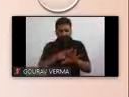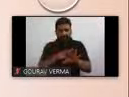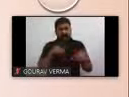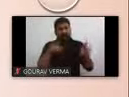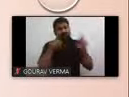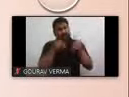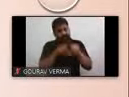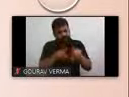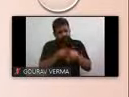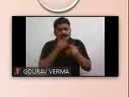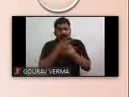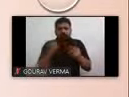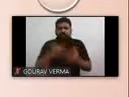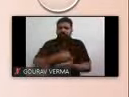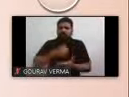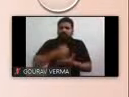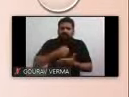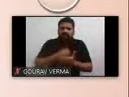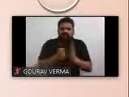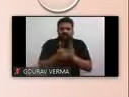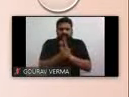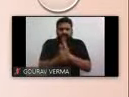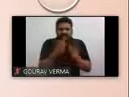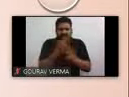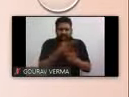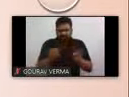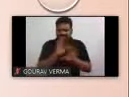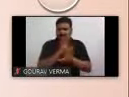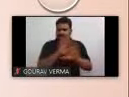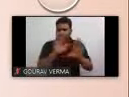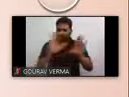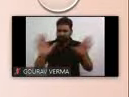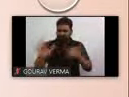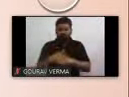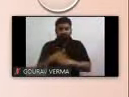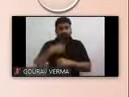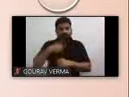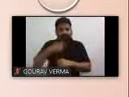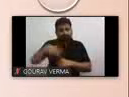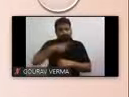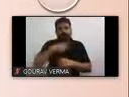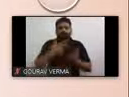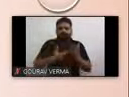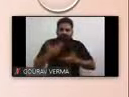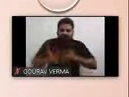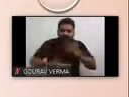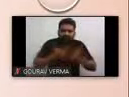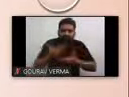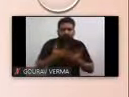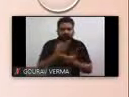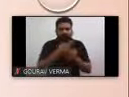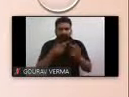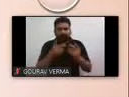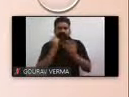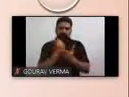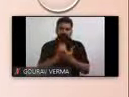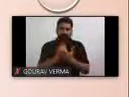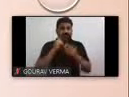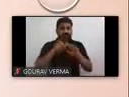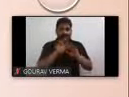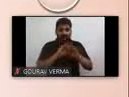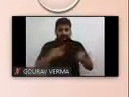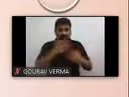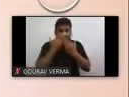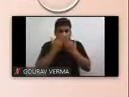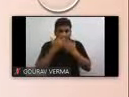और बेसिक स्किल्स हैं जिनको कि हमको सिखाना पड़ता है, अगर बच्चों को स्कूल जाना है,